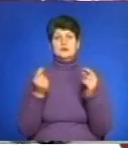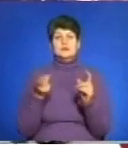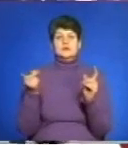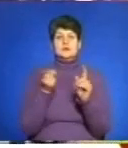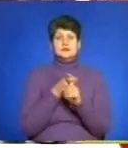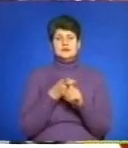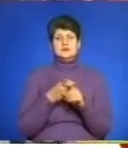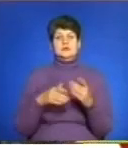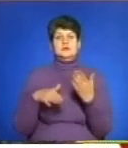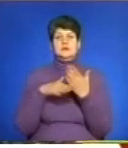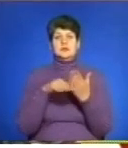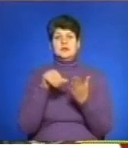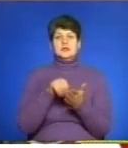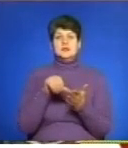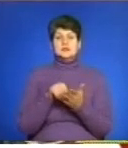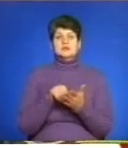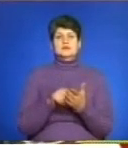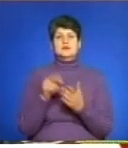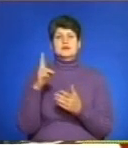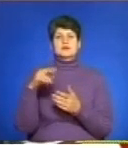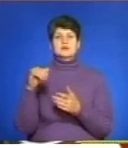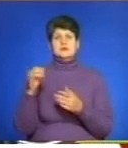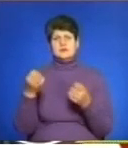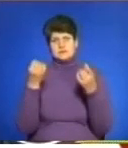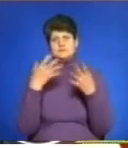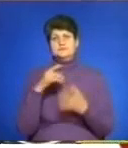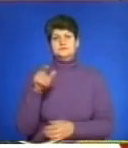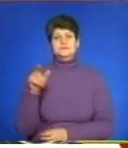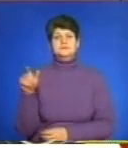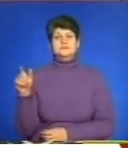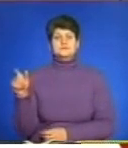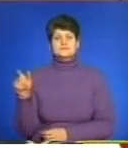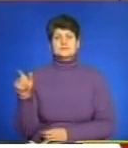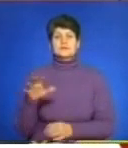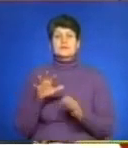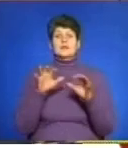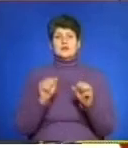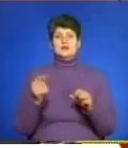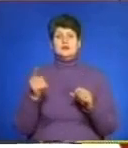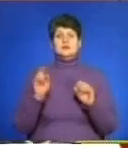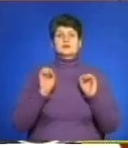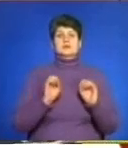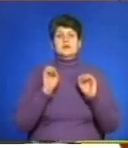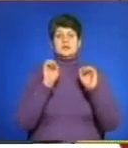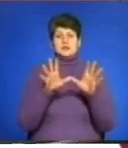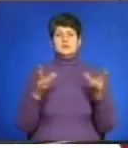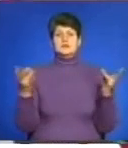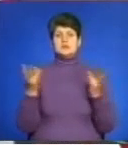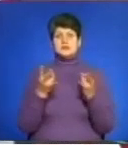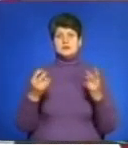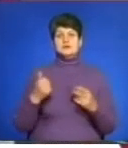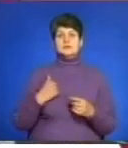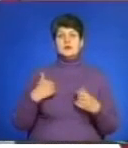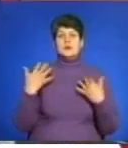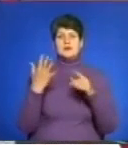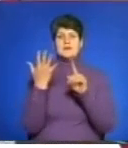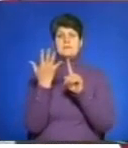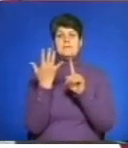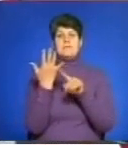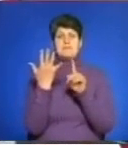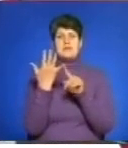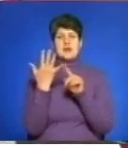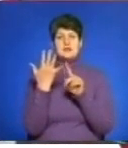долучилися меценати, представники діаспори та звичайні тернополяни. Влада Тернополя передає для потреб військових вже п'ятий